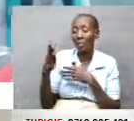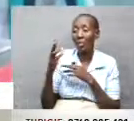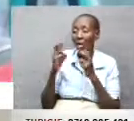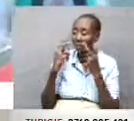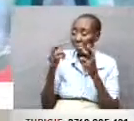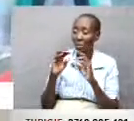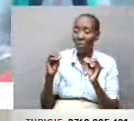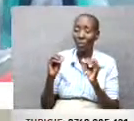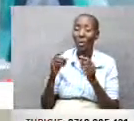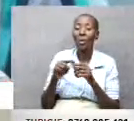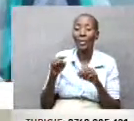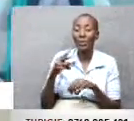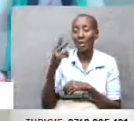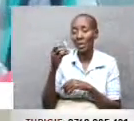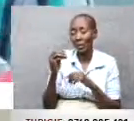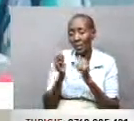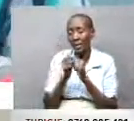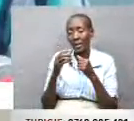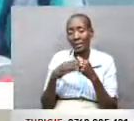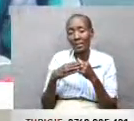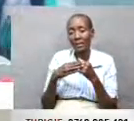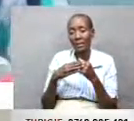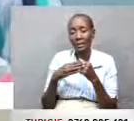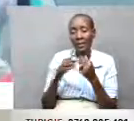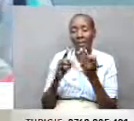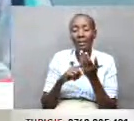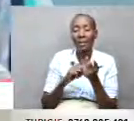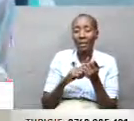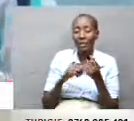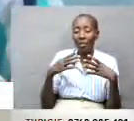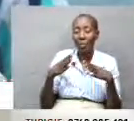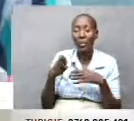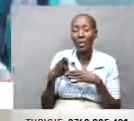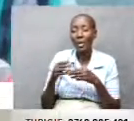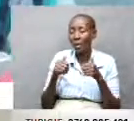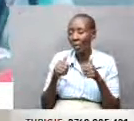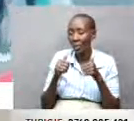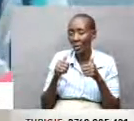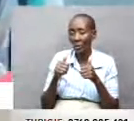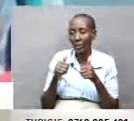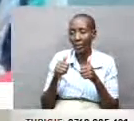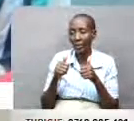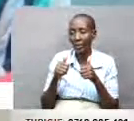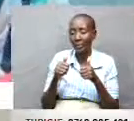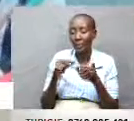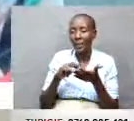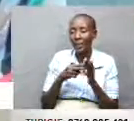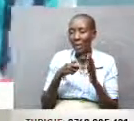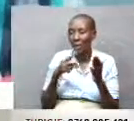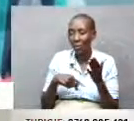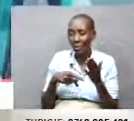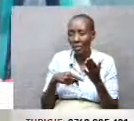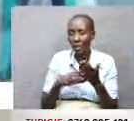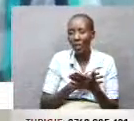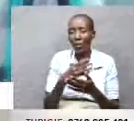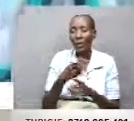leo 2019 naona hesabu ya watu yetu hapa Trans Nzoia iko kamili. Kwa hivyo rasilimali kutoka Nairobi